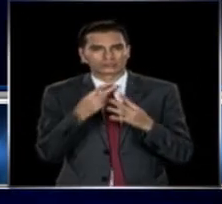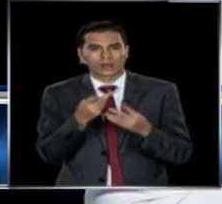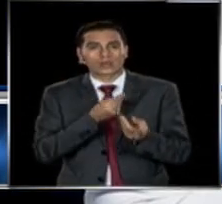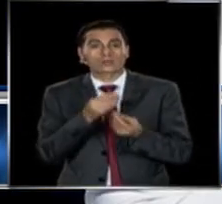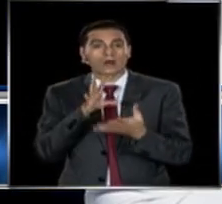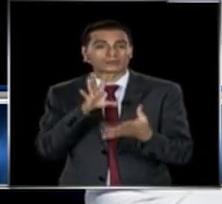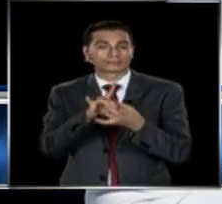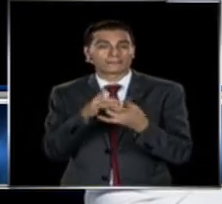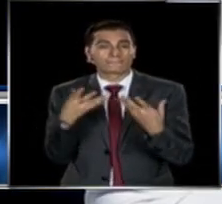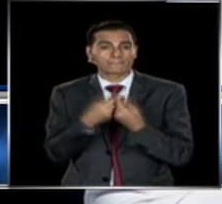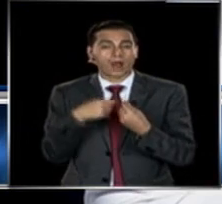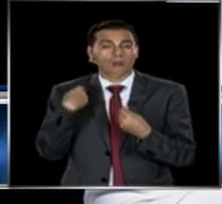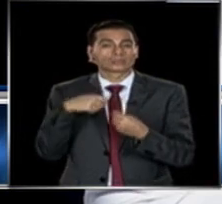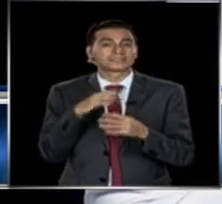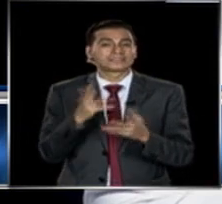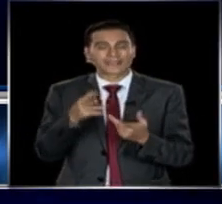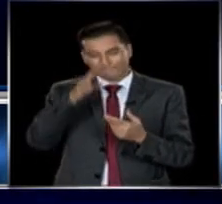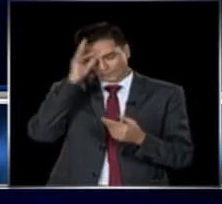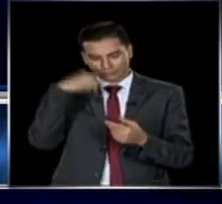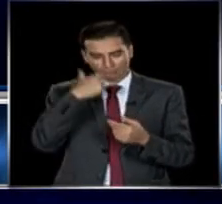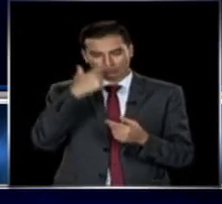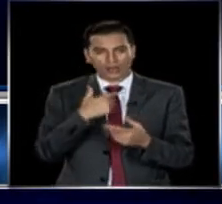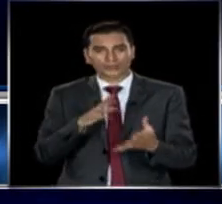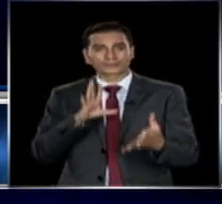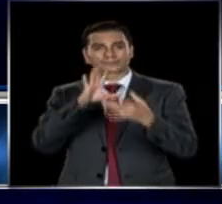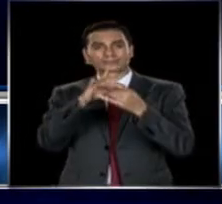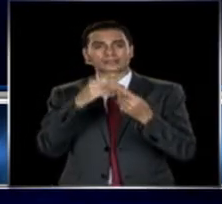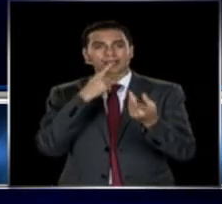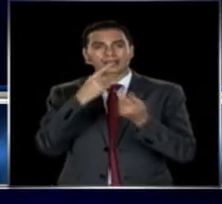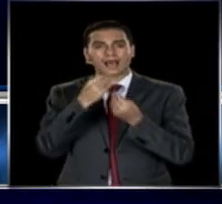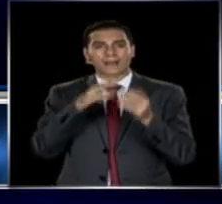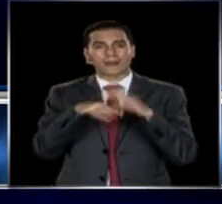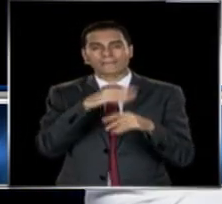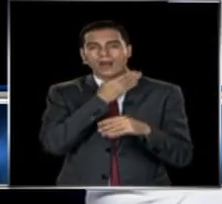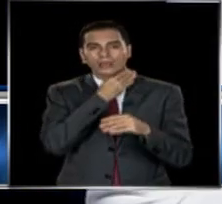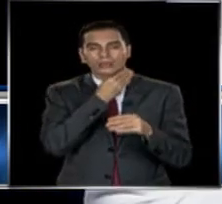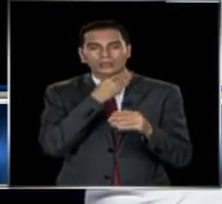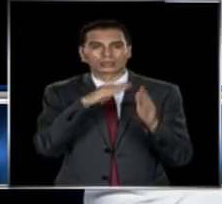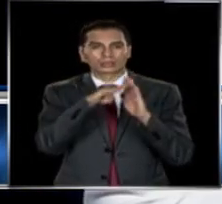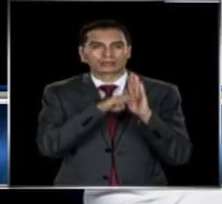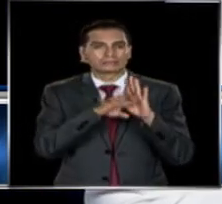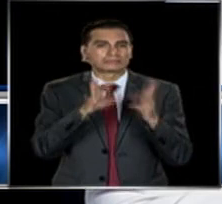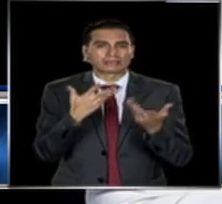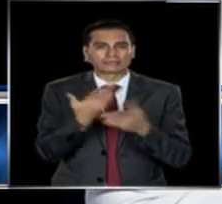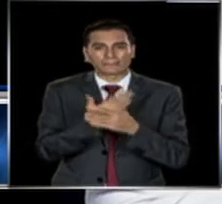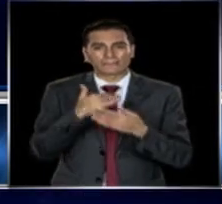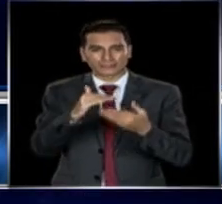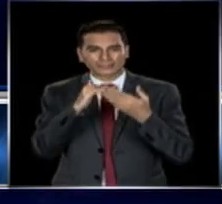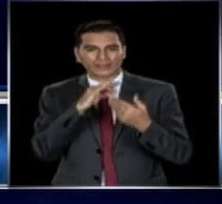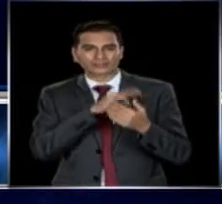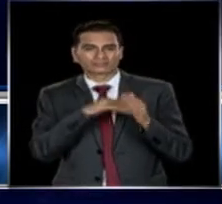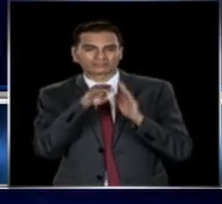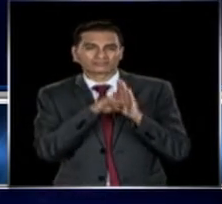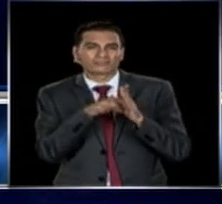سهلة بتساعدهم فعلا ان هم يتواصلوا ويقدروا يستخرجوا البطاقات دي ويقدروا يخلصوا إجراءاتها؟